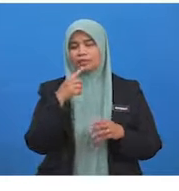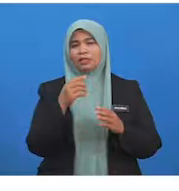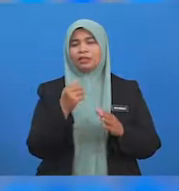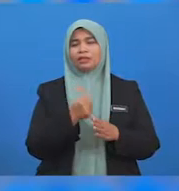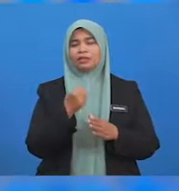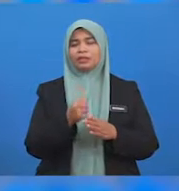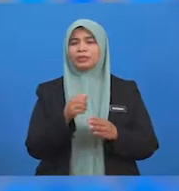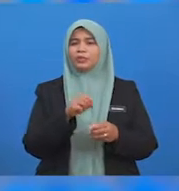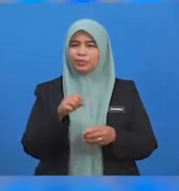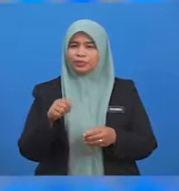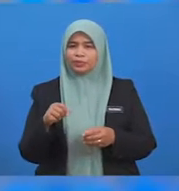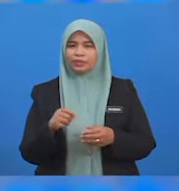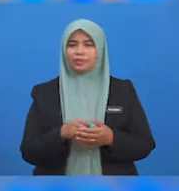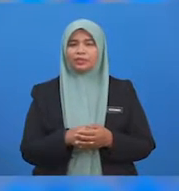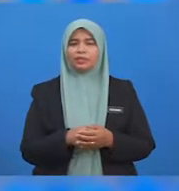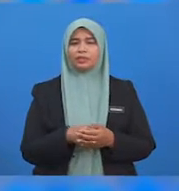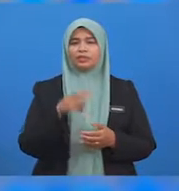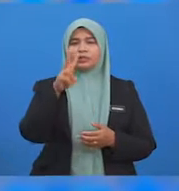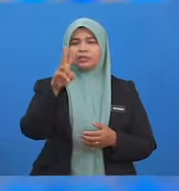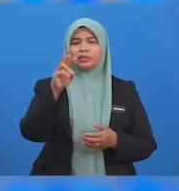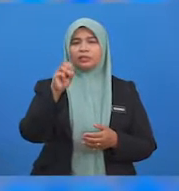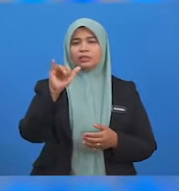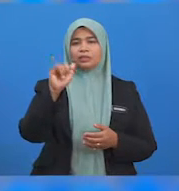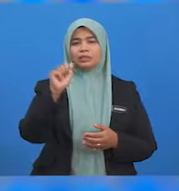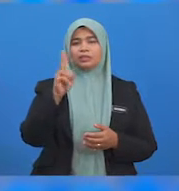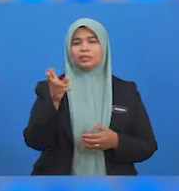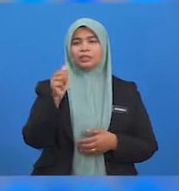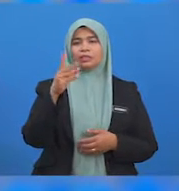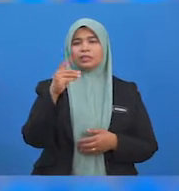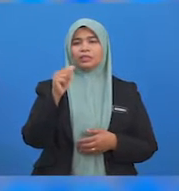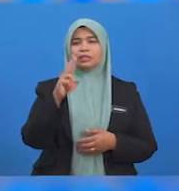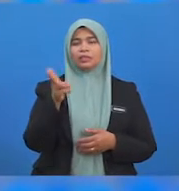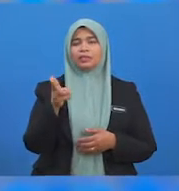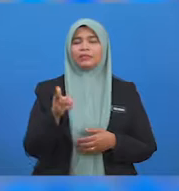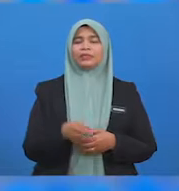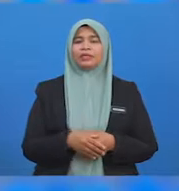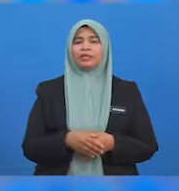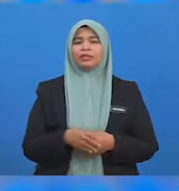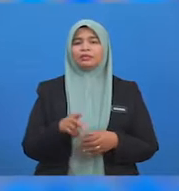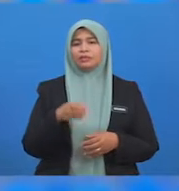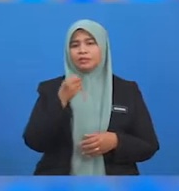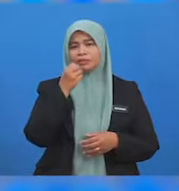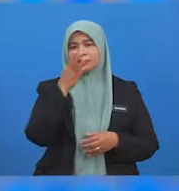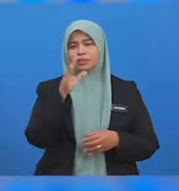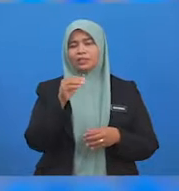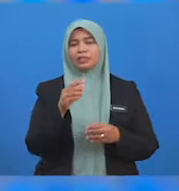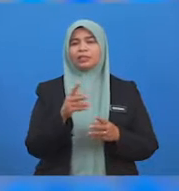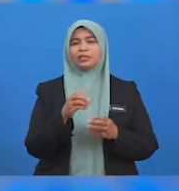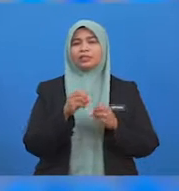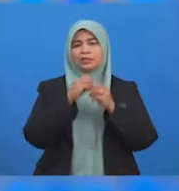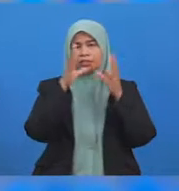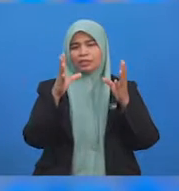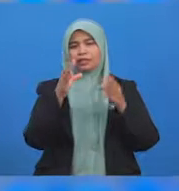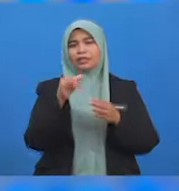kesaksian. Keterangan yang benar melalui penglihatan, pendengaran dan panca indera yang